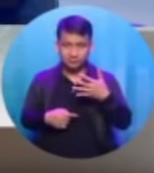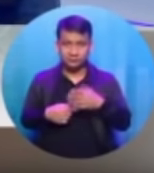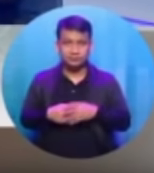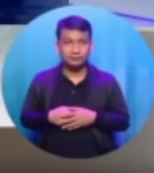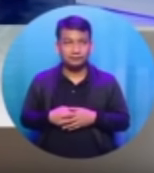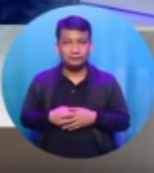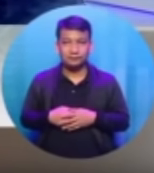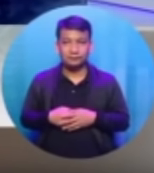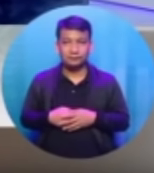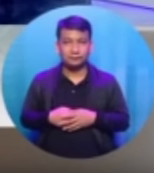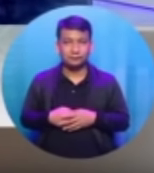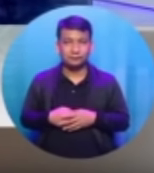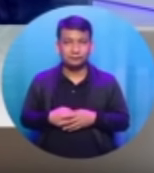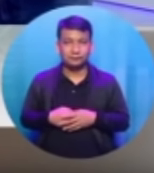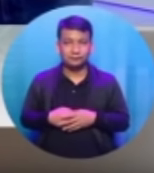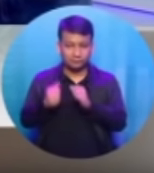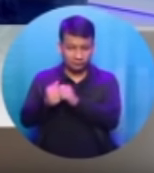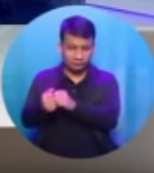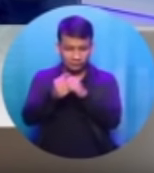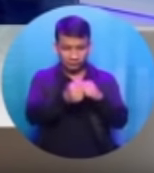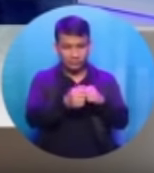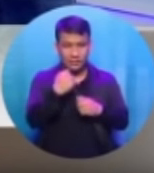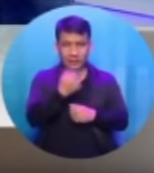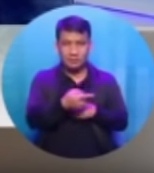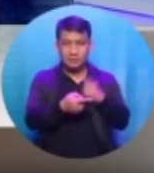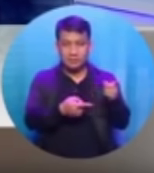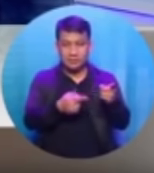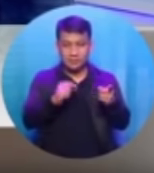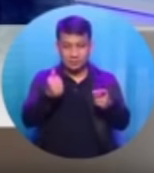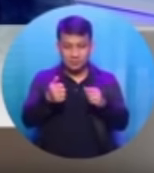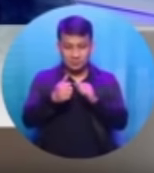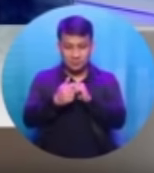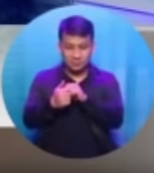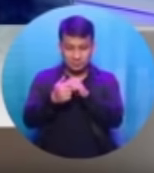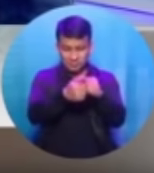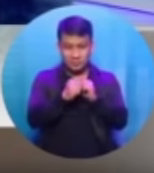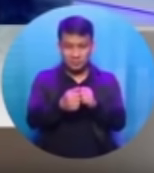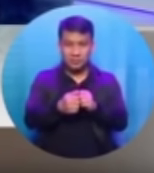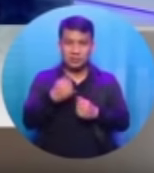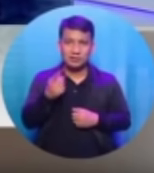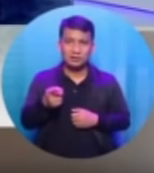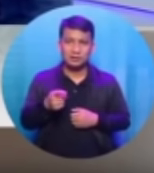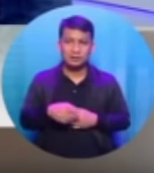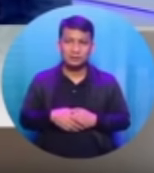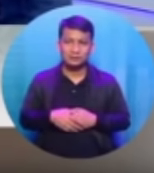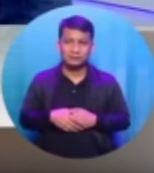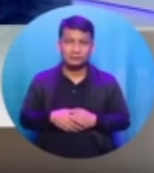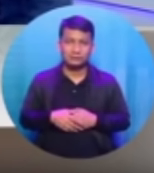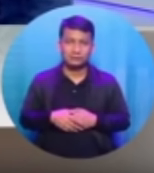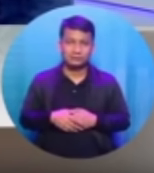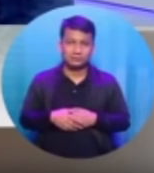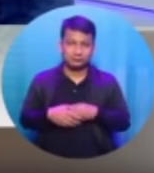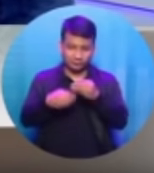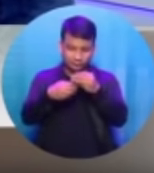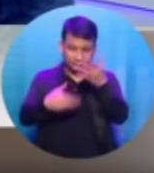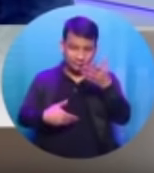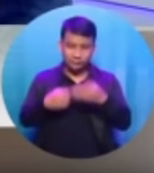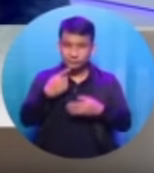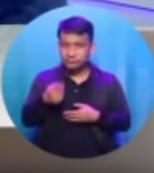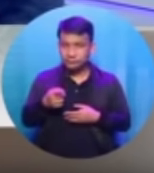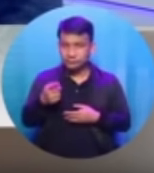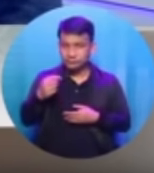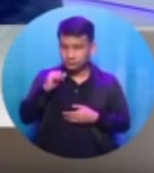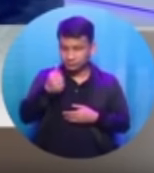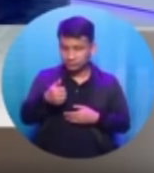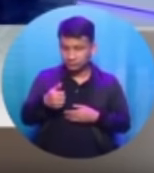namin. O, sige po. Mayor, sasamahan po namin sa inyong tanggapan mismo bukas na bukas po, sir. Mayor. Yes, pero ngayon pa lang, papagawa ko na yung sinabi ko,